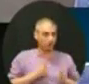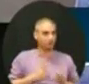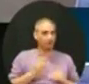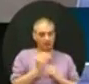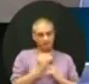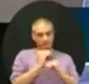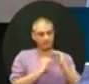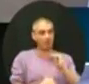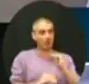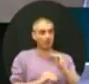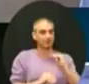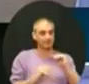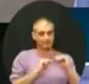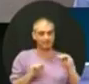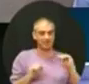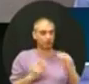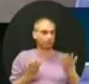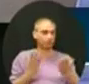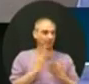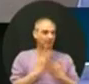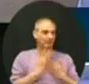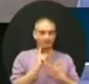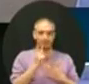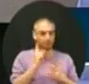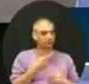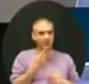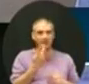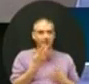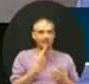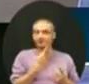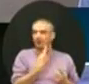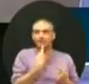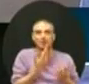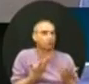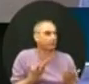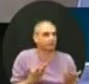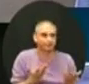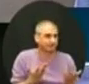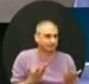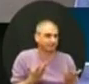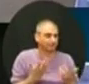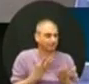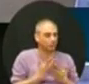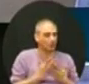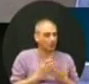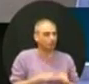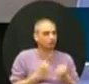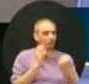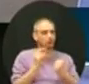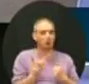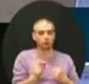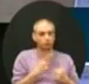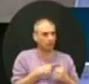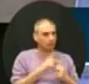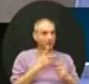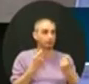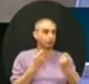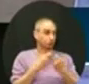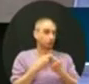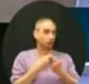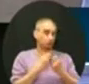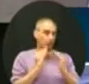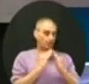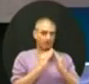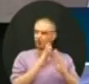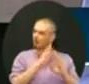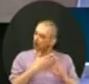היא מתחת למינוס, כלומר מתחת לנצרך. זה ביטויים לשבירת הקטע של הזוגיות וכל מה שקשור למעשה